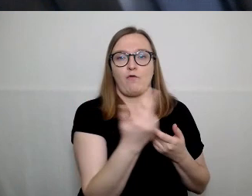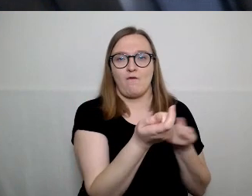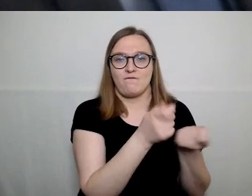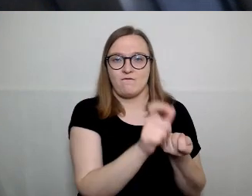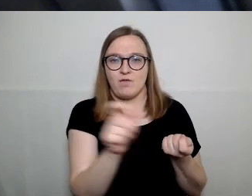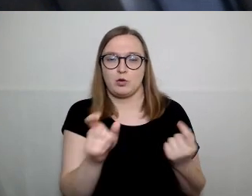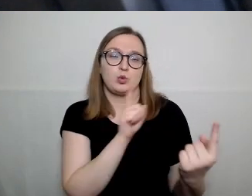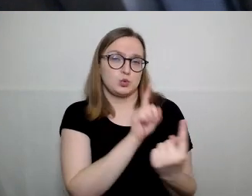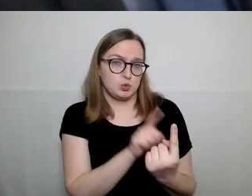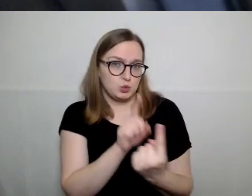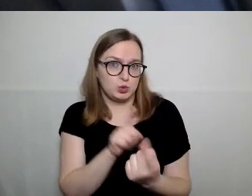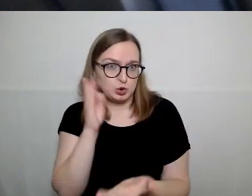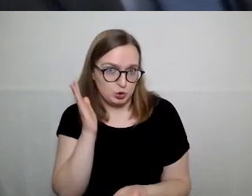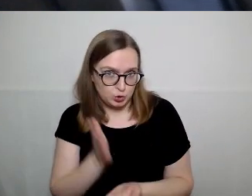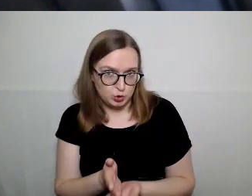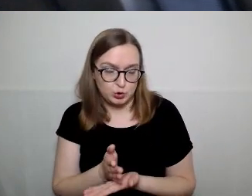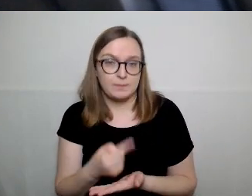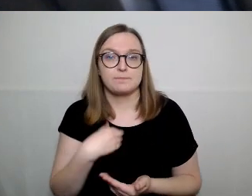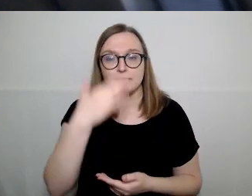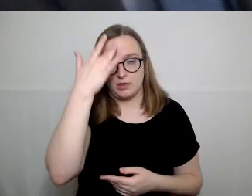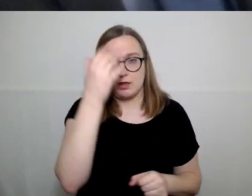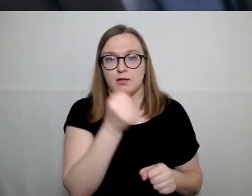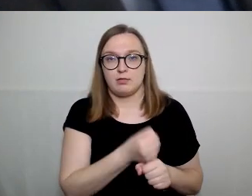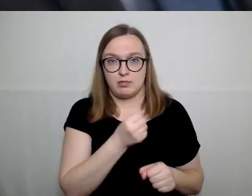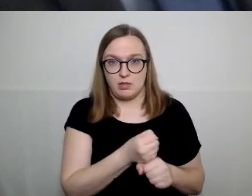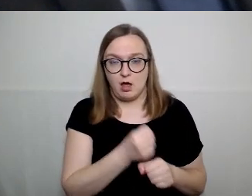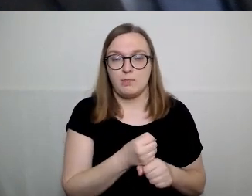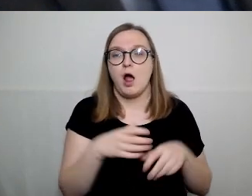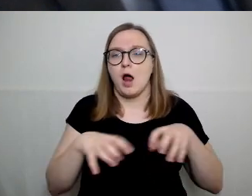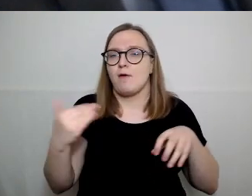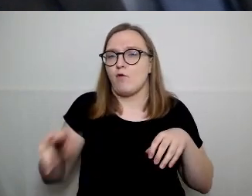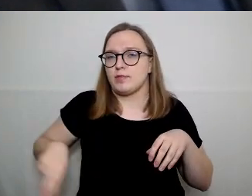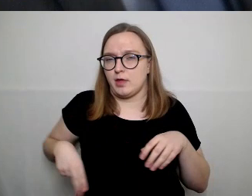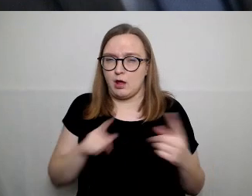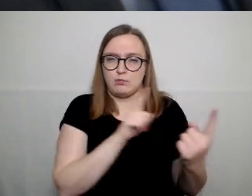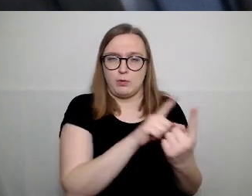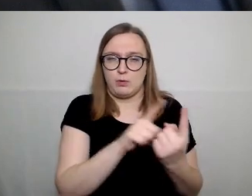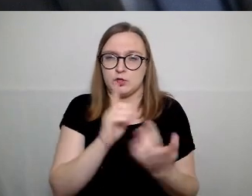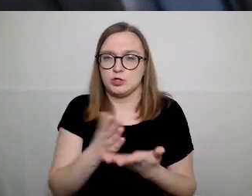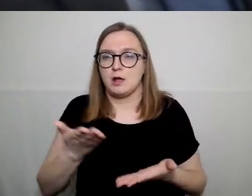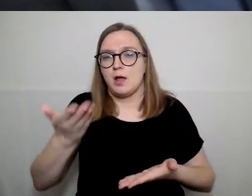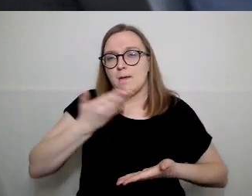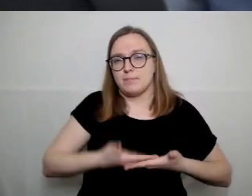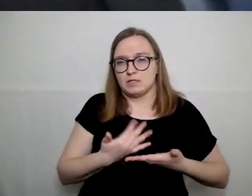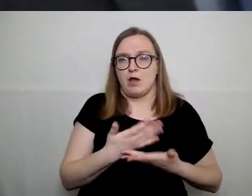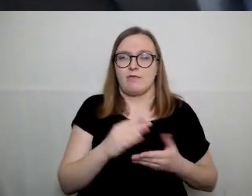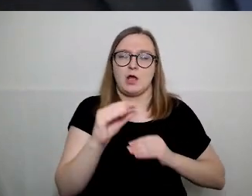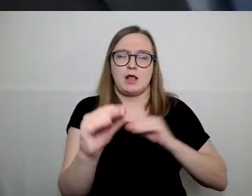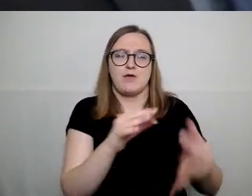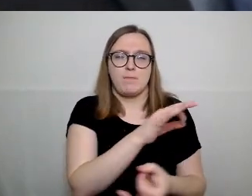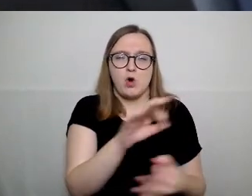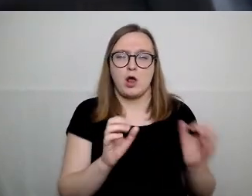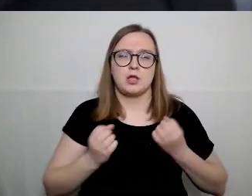susitinkama, manau, tą darbą daro tiesiogiai administracijos direktorius, mums pristatomi investiciniai projektai, ataskaito